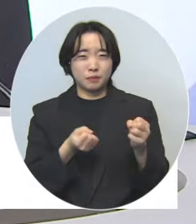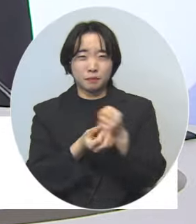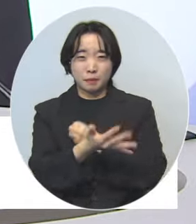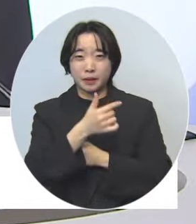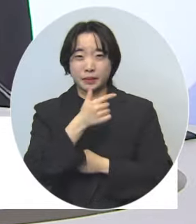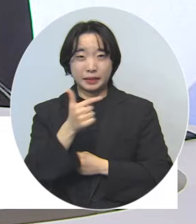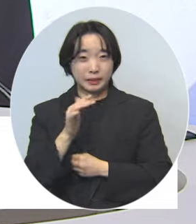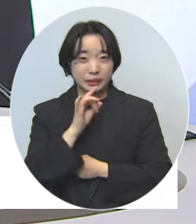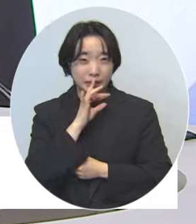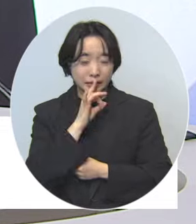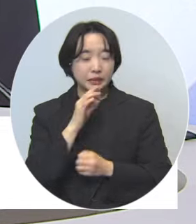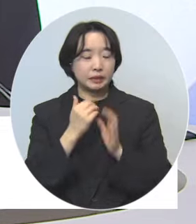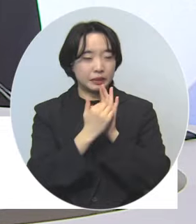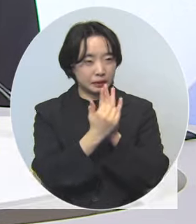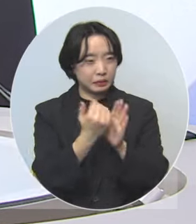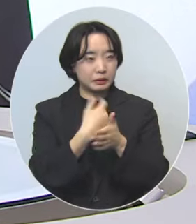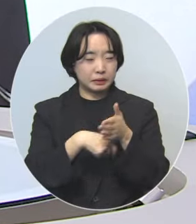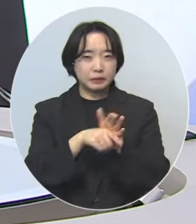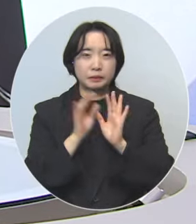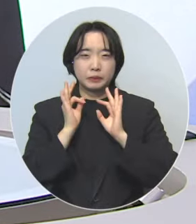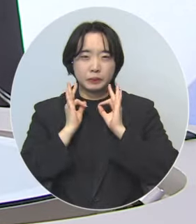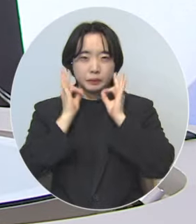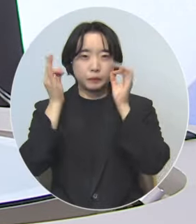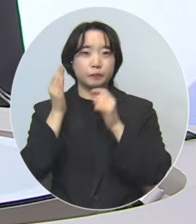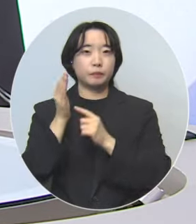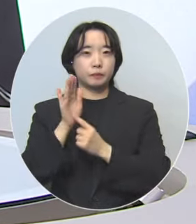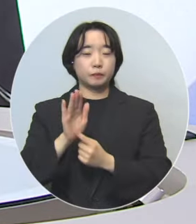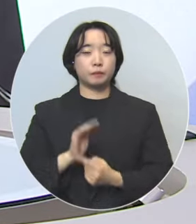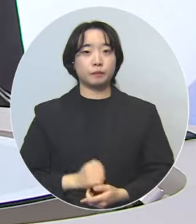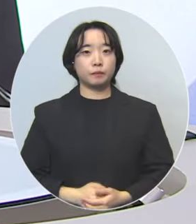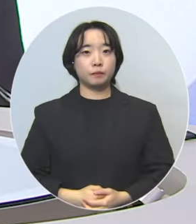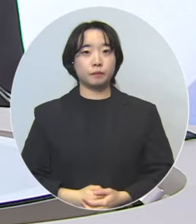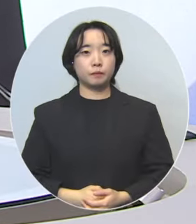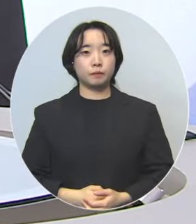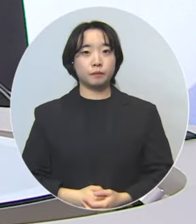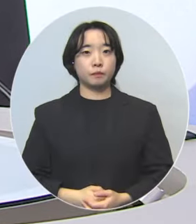해결에 최선을 다하겠다고 밝혔습니다 조태영